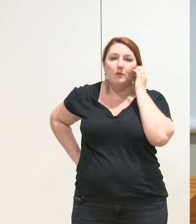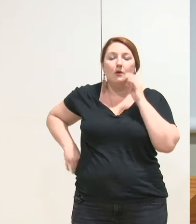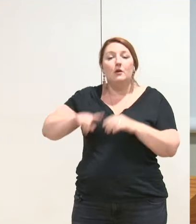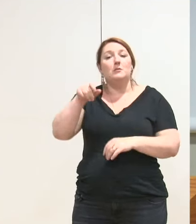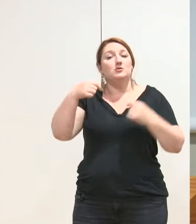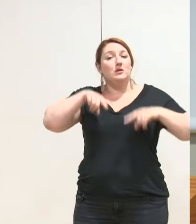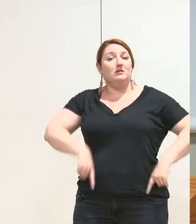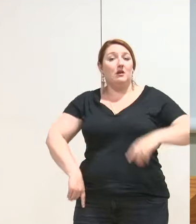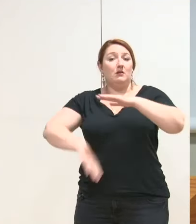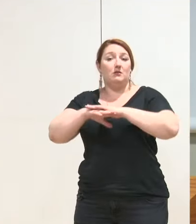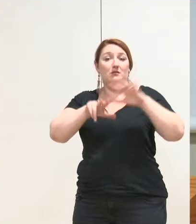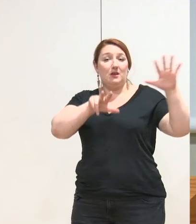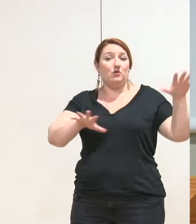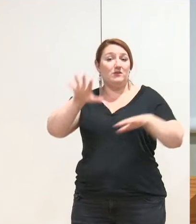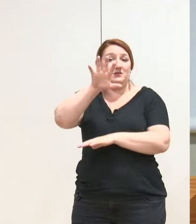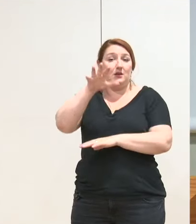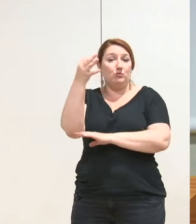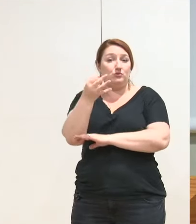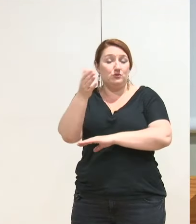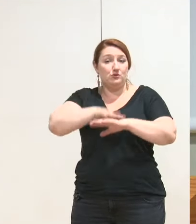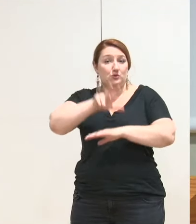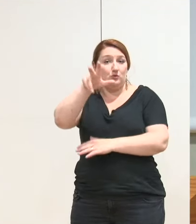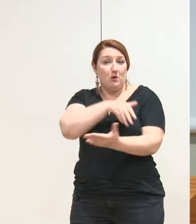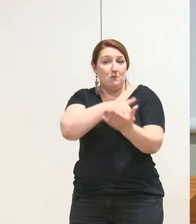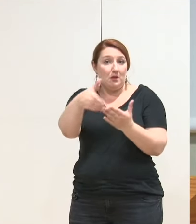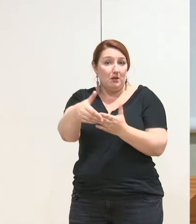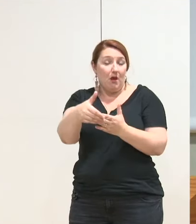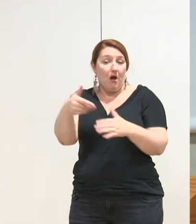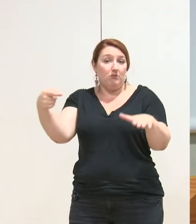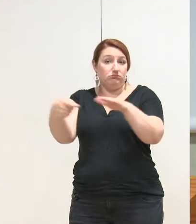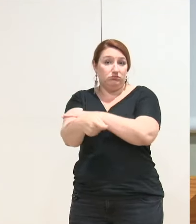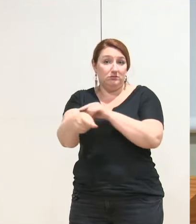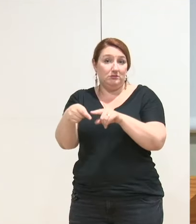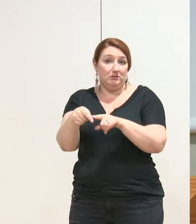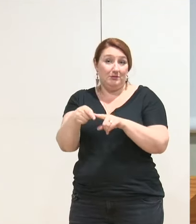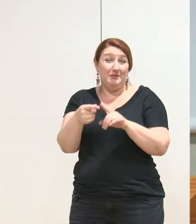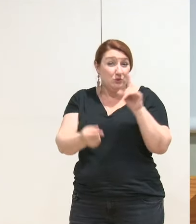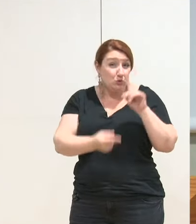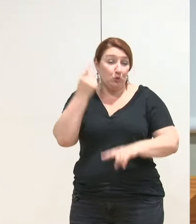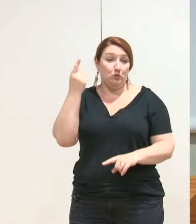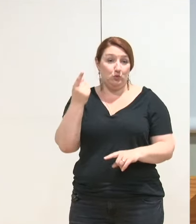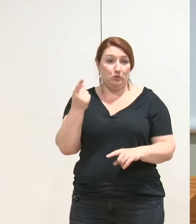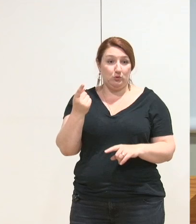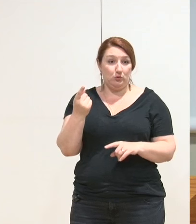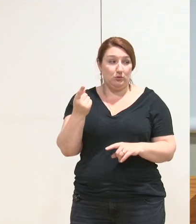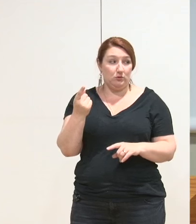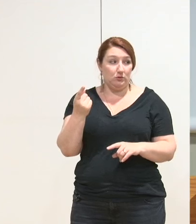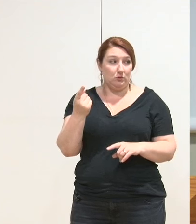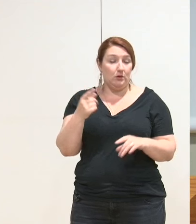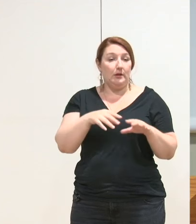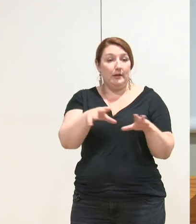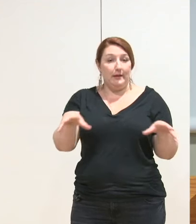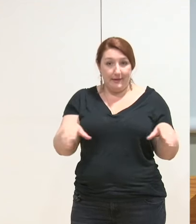83 % des 5 milliards qui seront mis sur ces 200 quartiers euh et surtout nous de nous aurons une